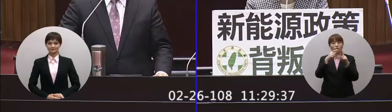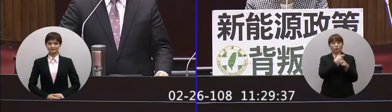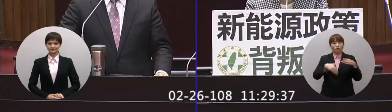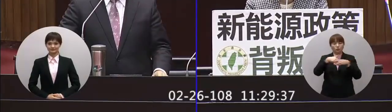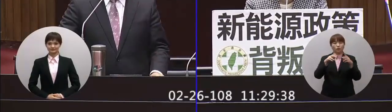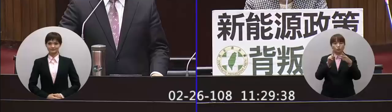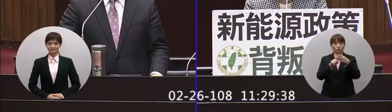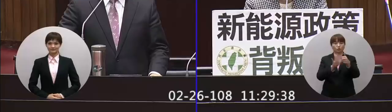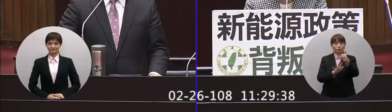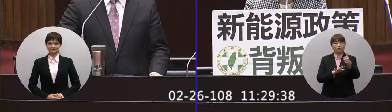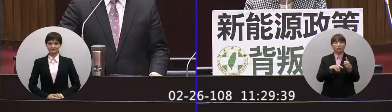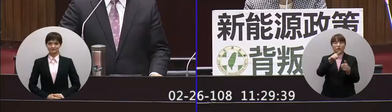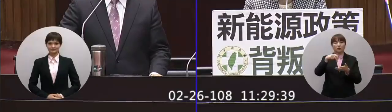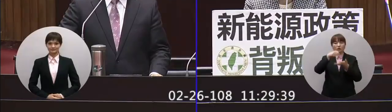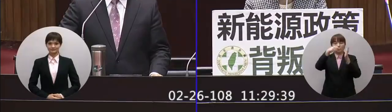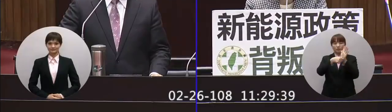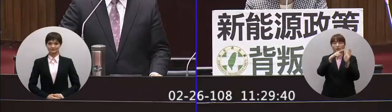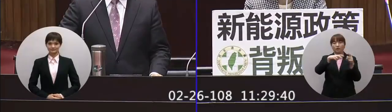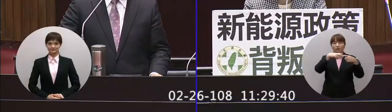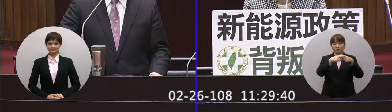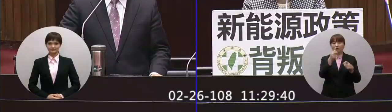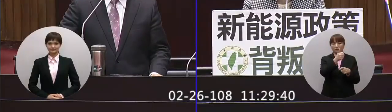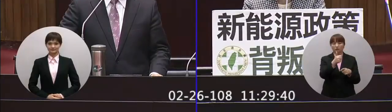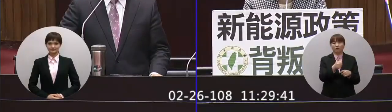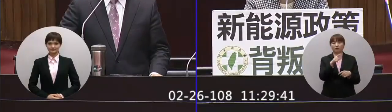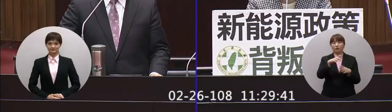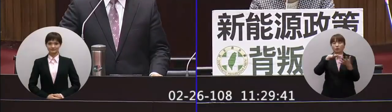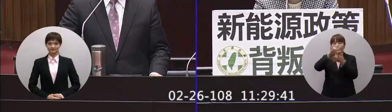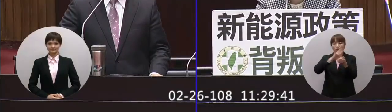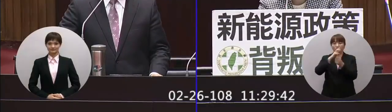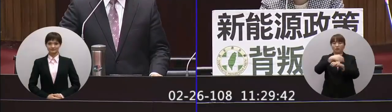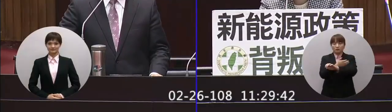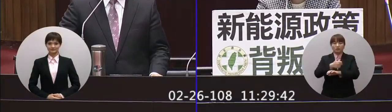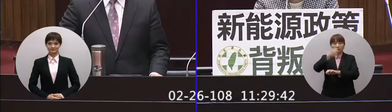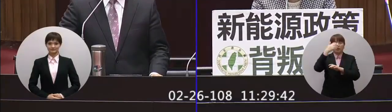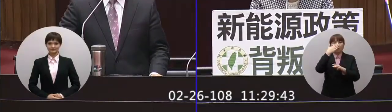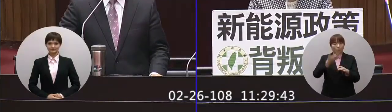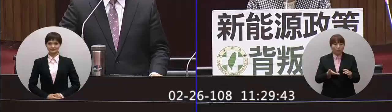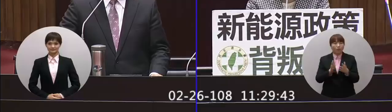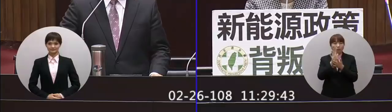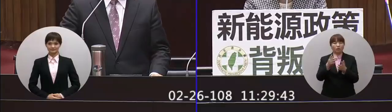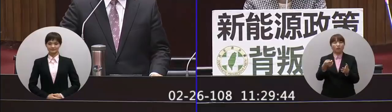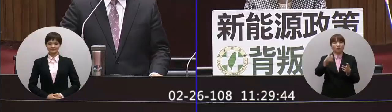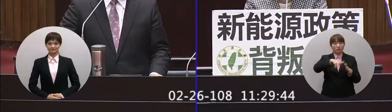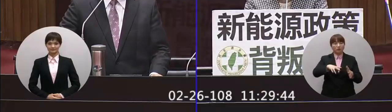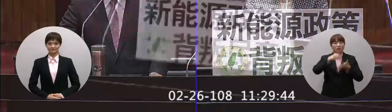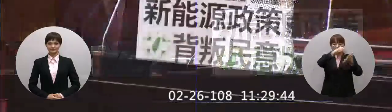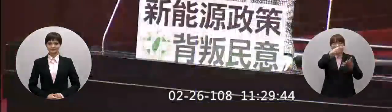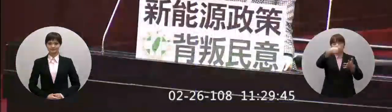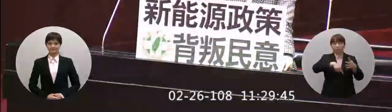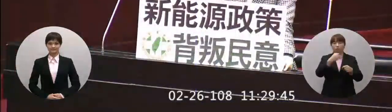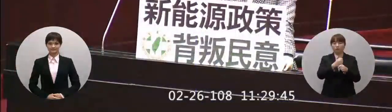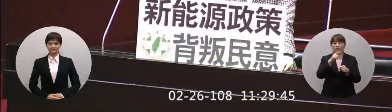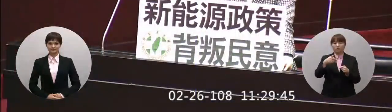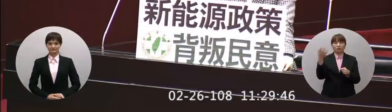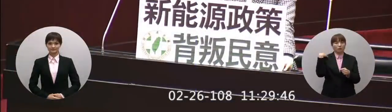的主委。您提名了李进勇先生，他是云林县县长，选输了之后，您现在提名他，这个